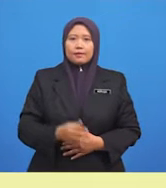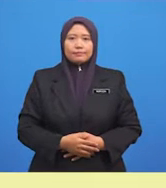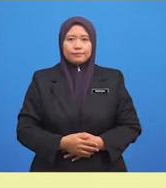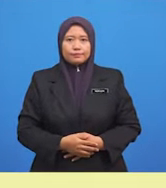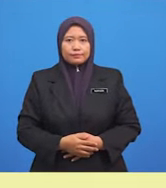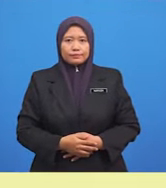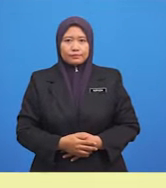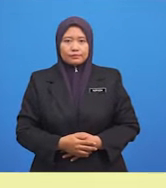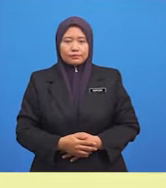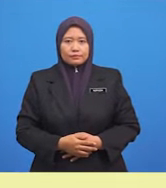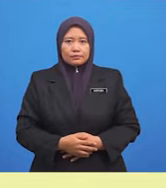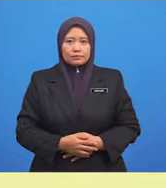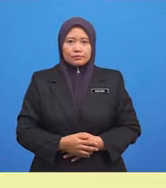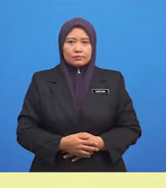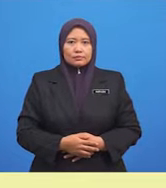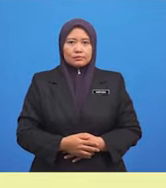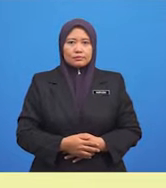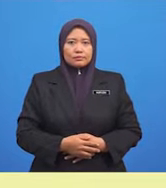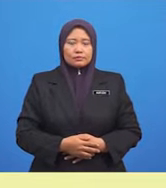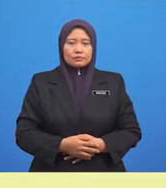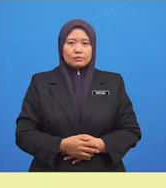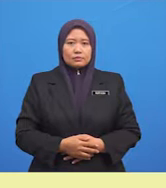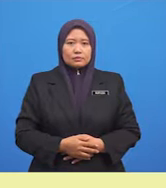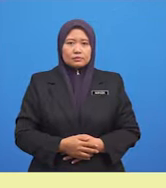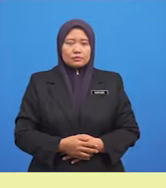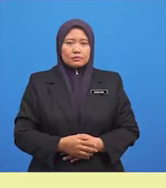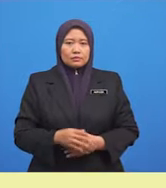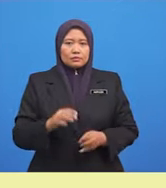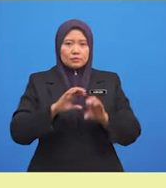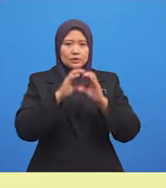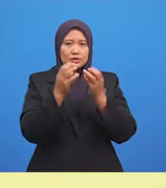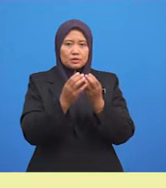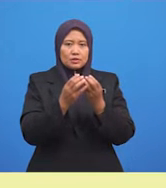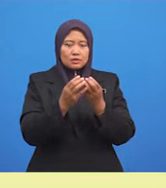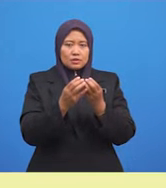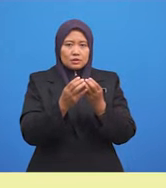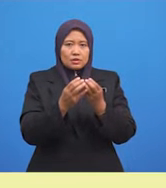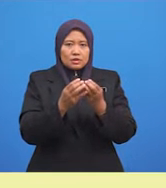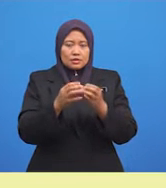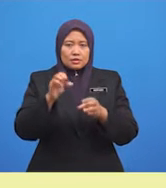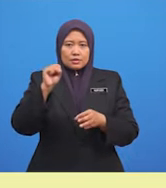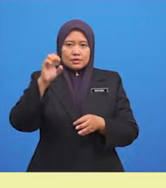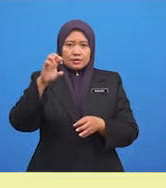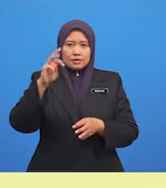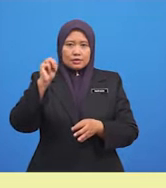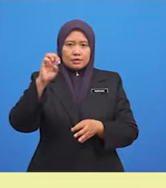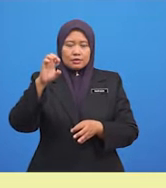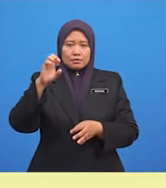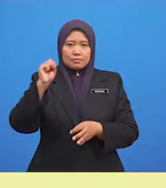Set semester diwakili dengan segi empat. Set J diwakili dengan